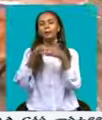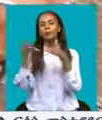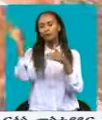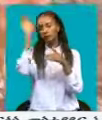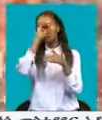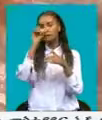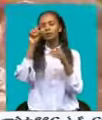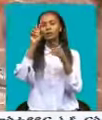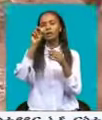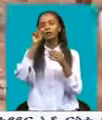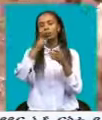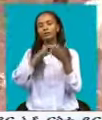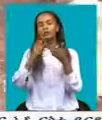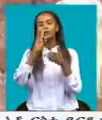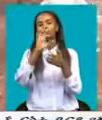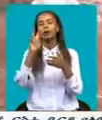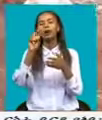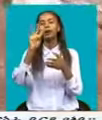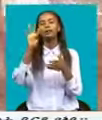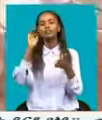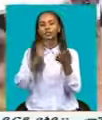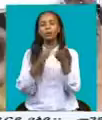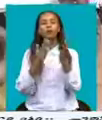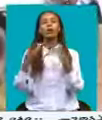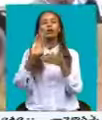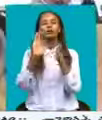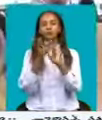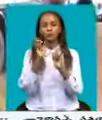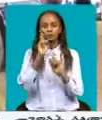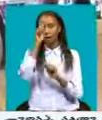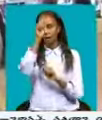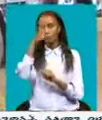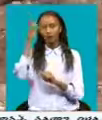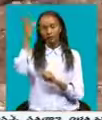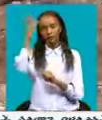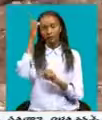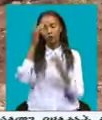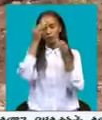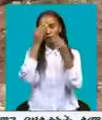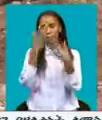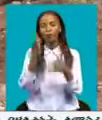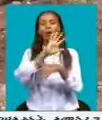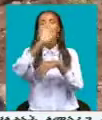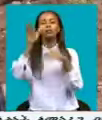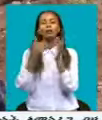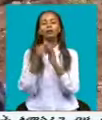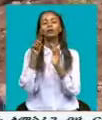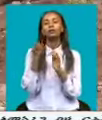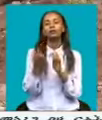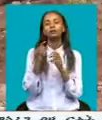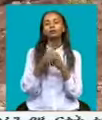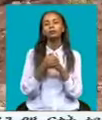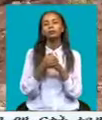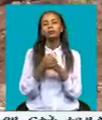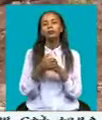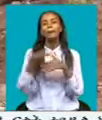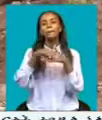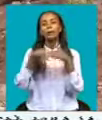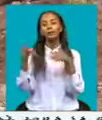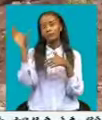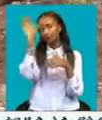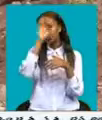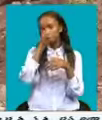ከ30 ሚሊዮን 624 ሺህ ብር በላይ እንደሆነም ነው አቶ ክፍሌ ያስታወቁት። አጠቃላይ ይሄ በገንዘብ